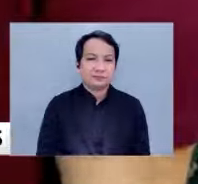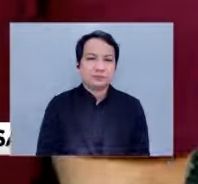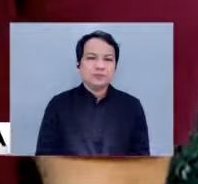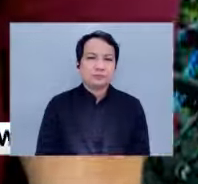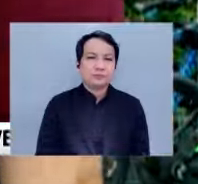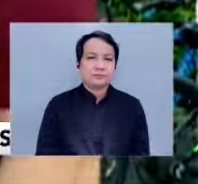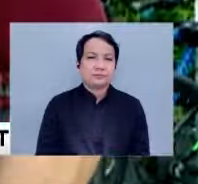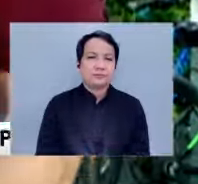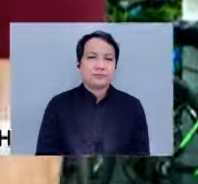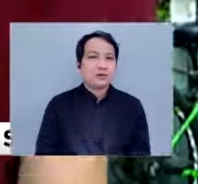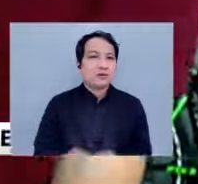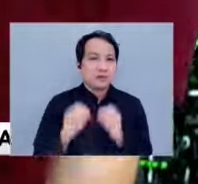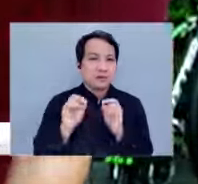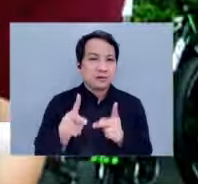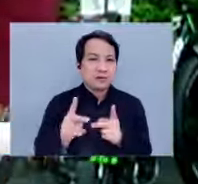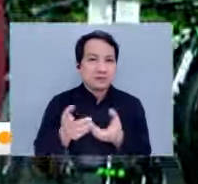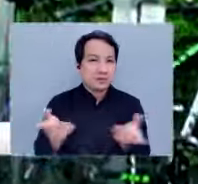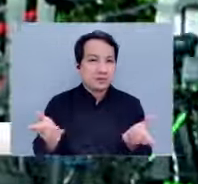Okay.